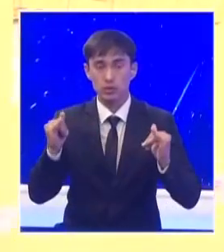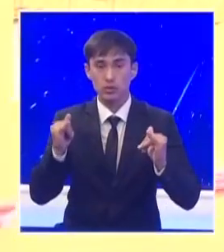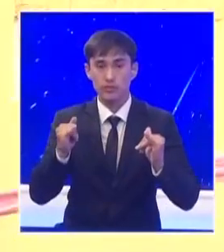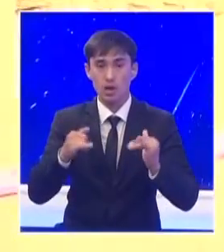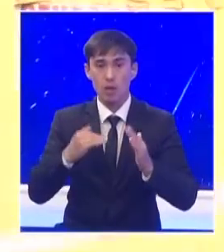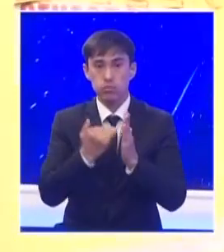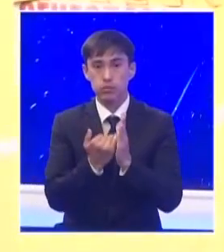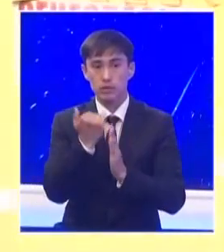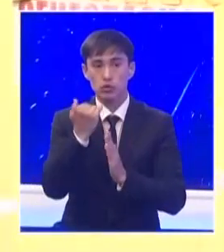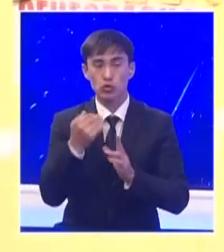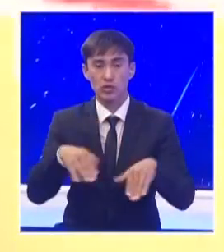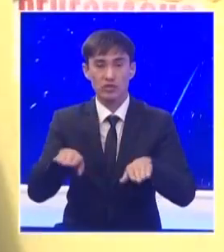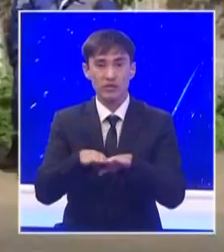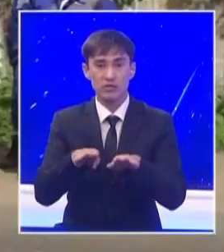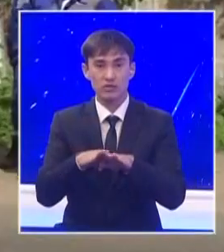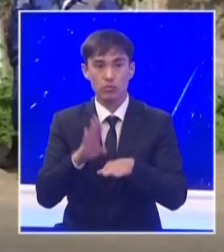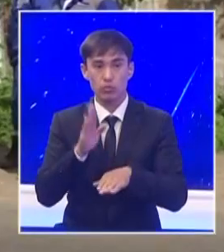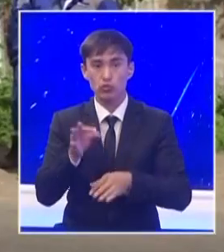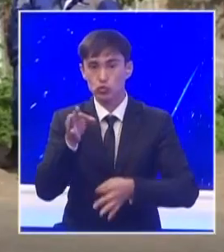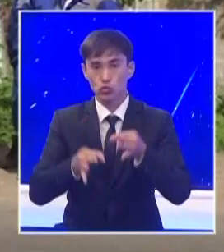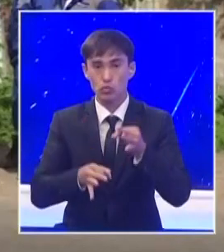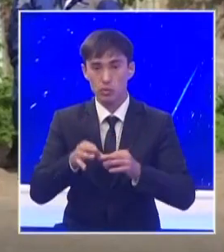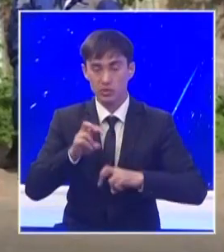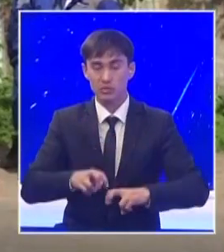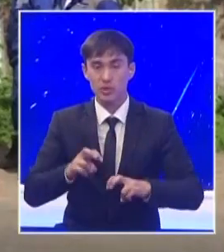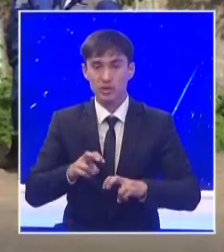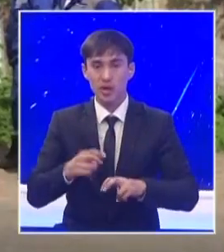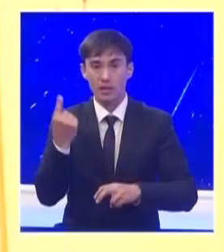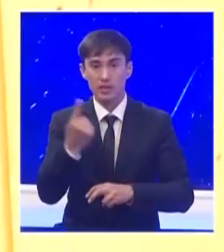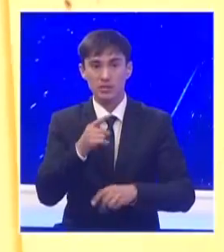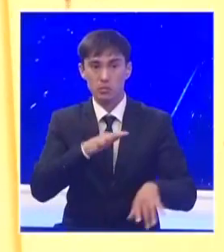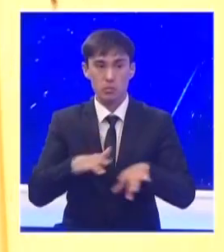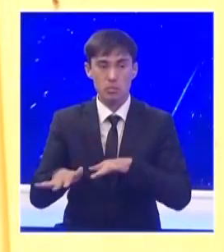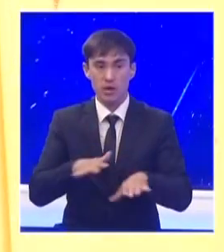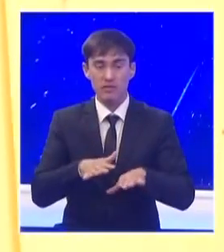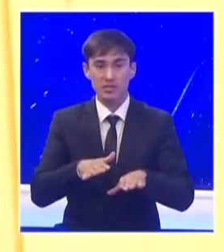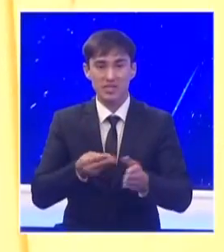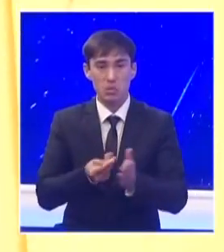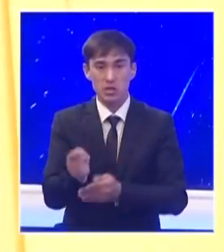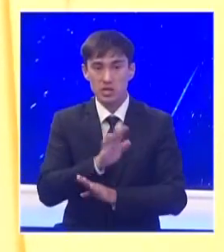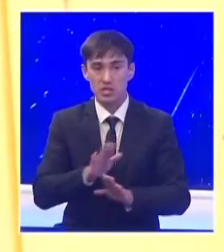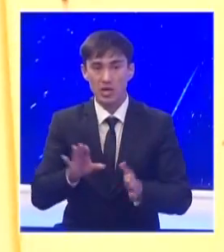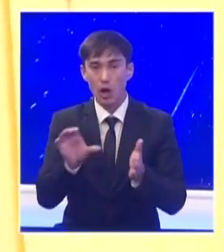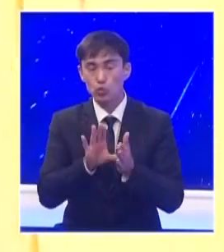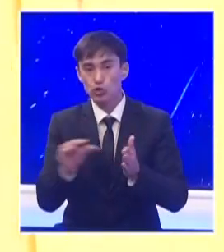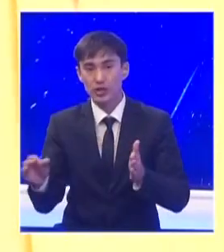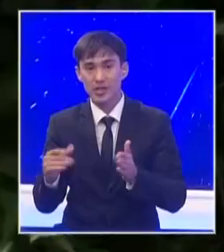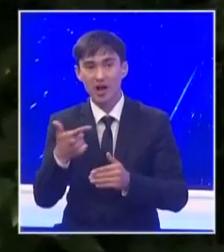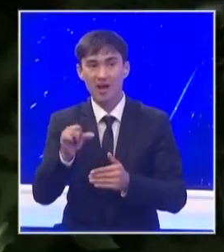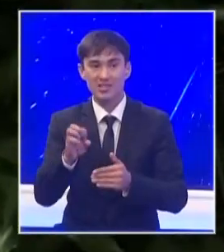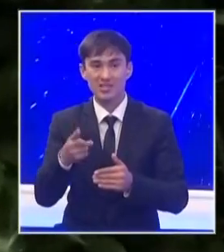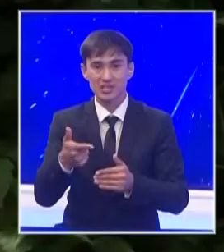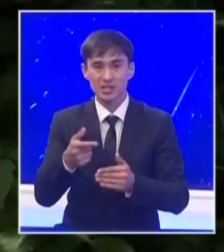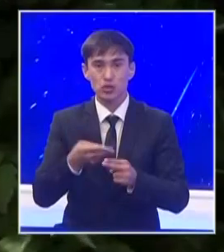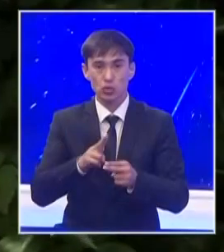в прогрессе, что, соответственно, приводит к судебным разбирательствам. Одна из мер воздействия на неплательщика – отключение от системы